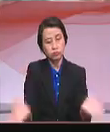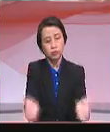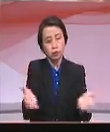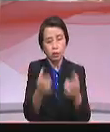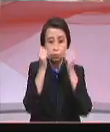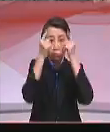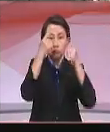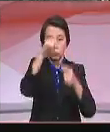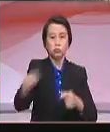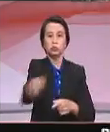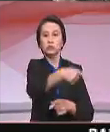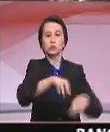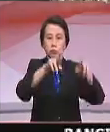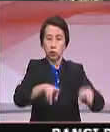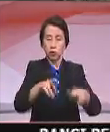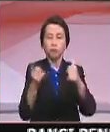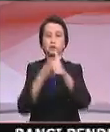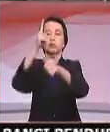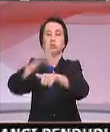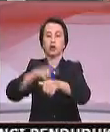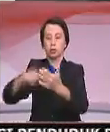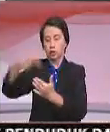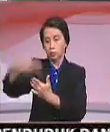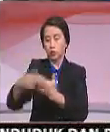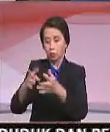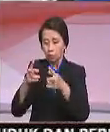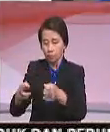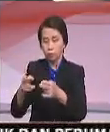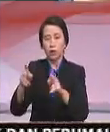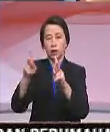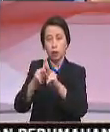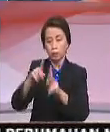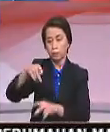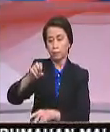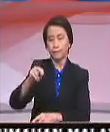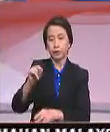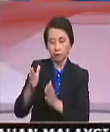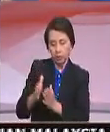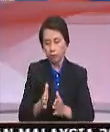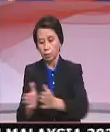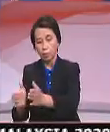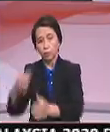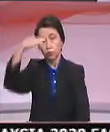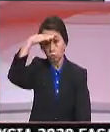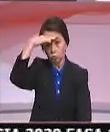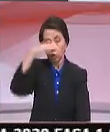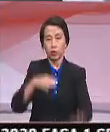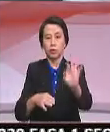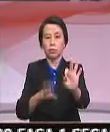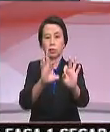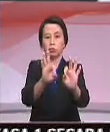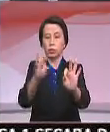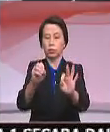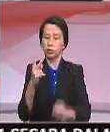kesedaran kepada rakyat. Buat julung kalinya, program itu dilancarkan di Kampung Pendas, Gelampatah, Johor.